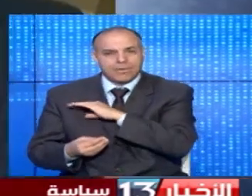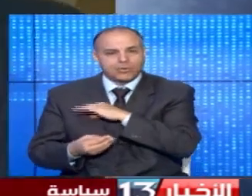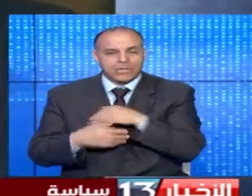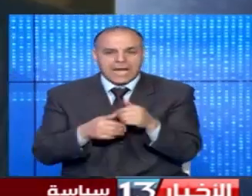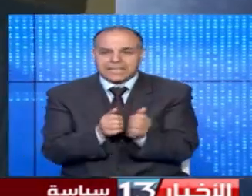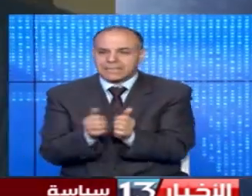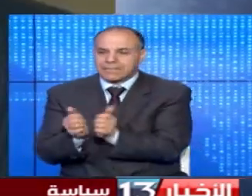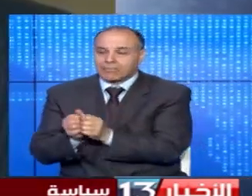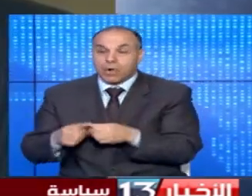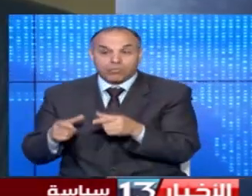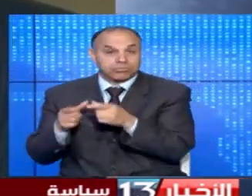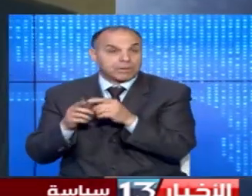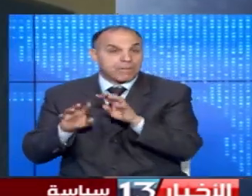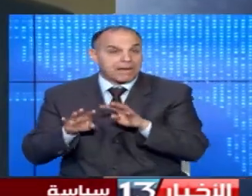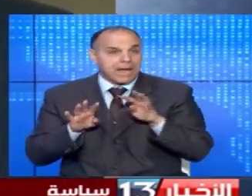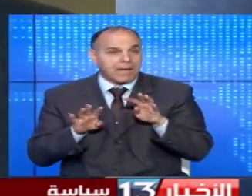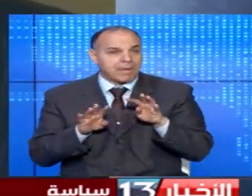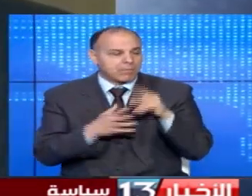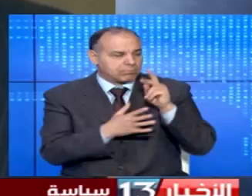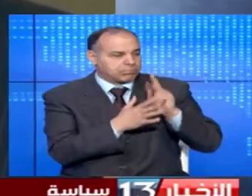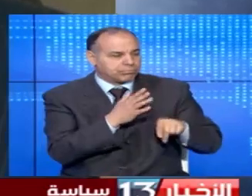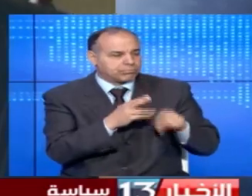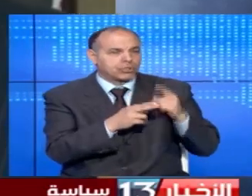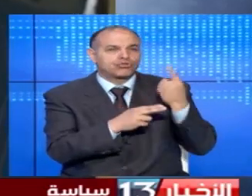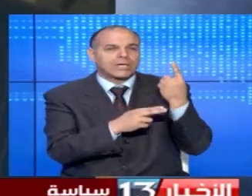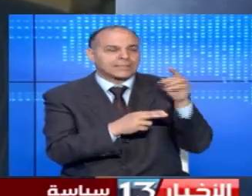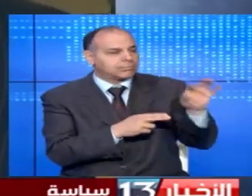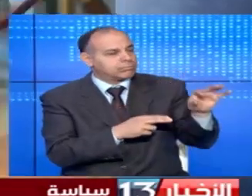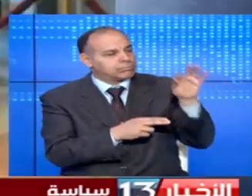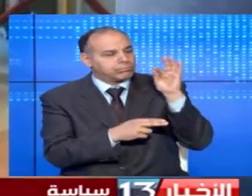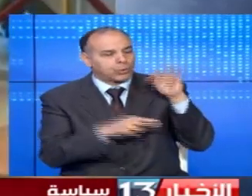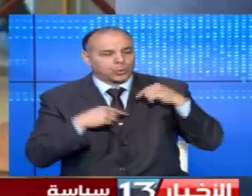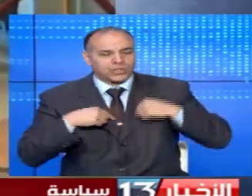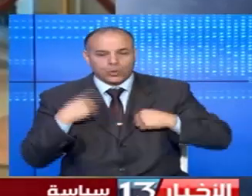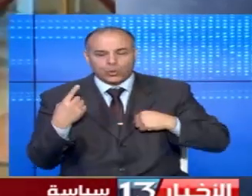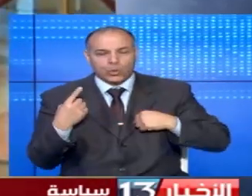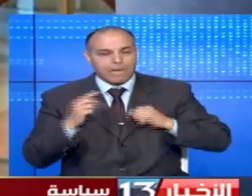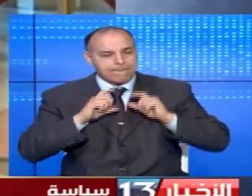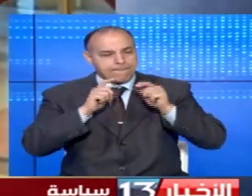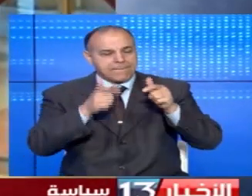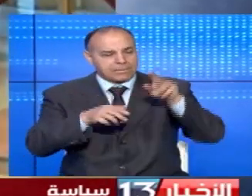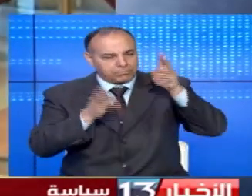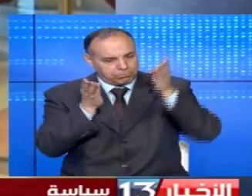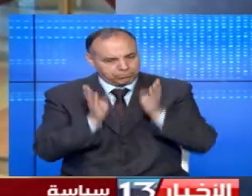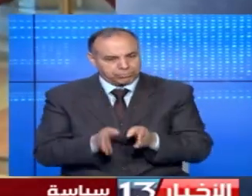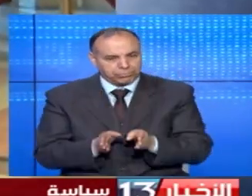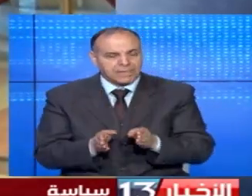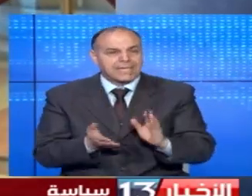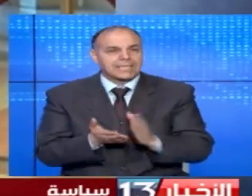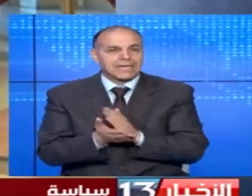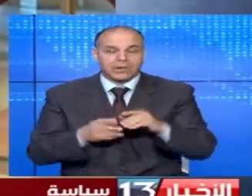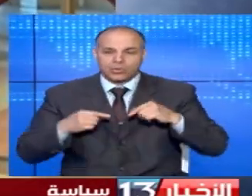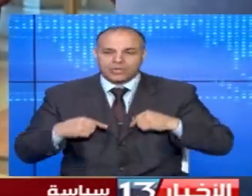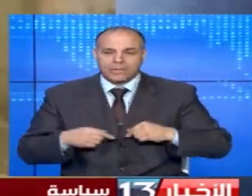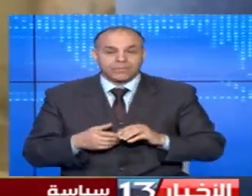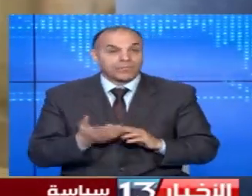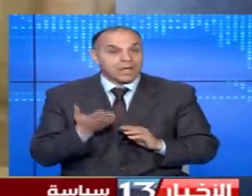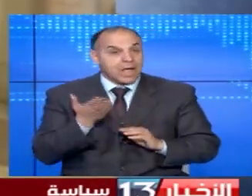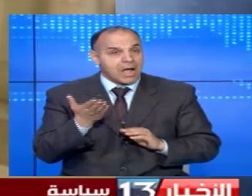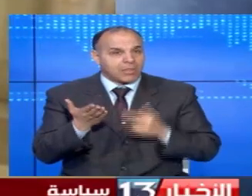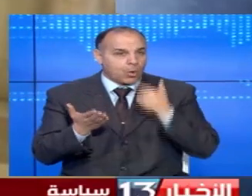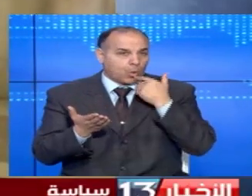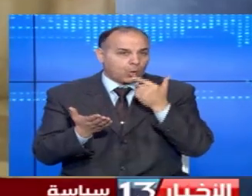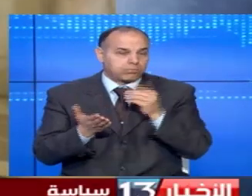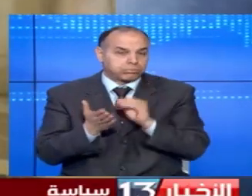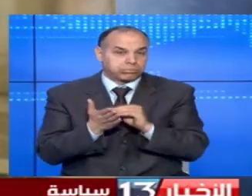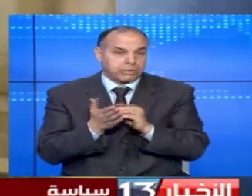الاحزاب والكتل للاتفاق على اسم الشخصيه التي سيتم تكليفها رسميا بتشكيل الحكومه على ان يكون